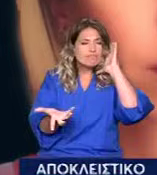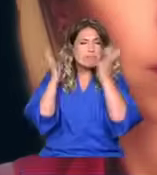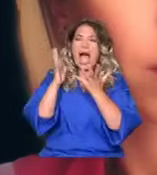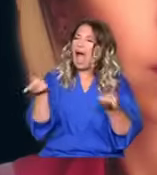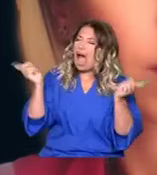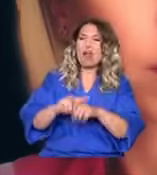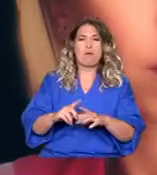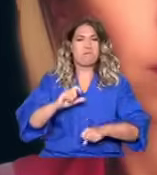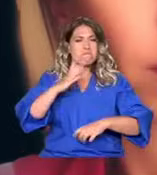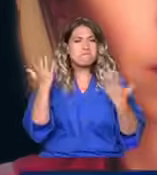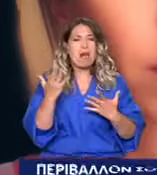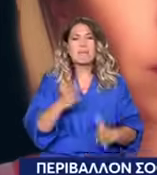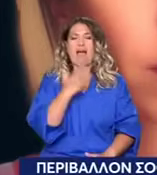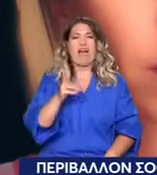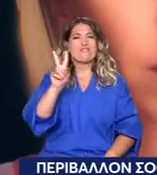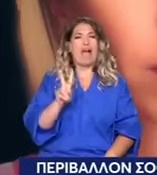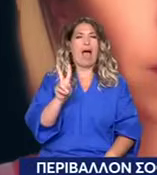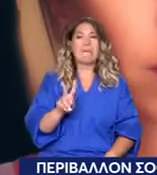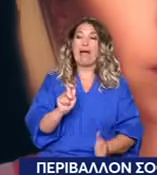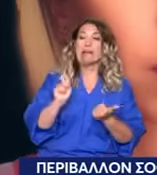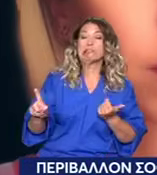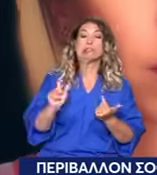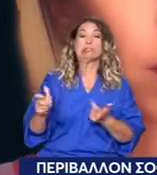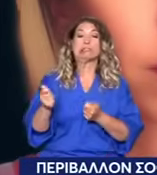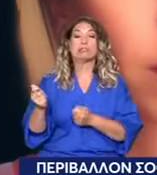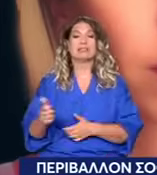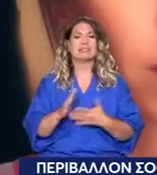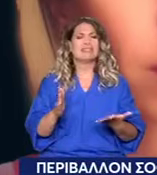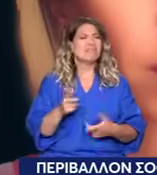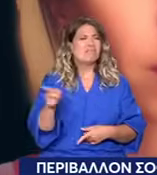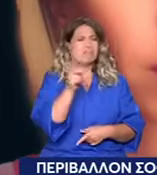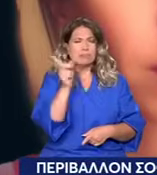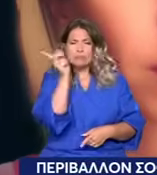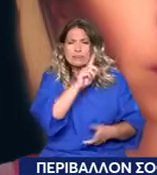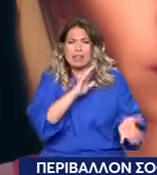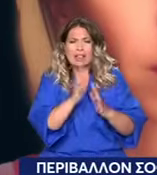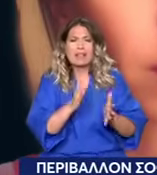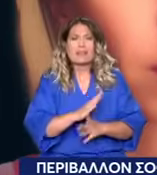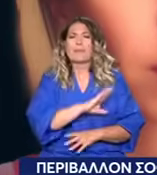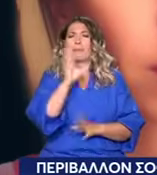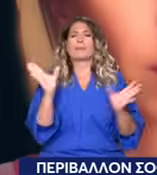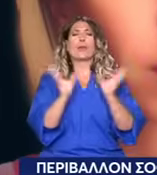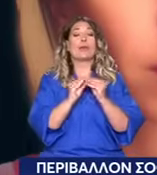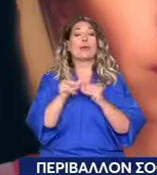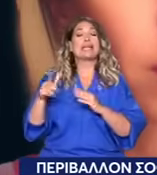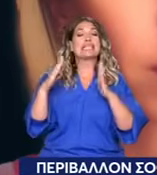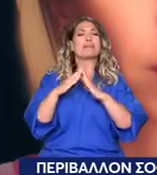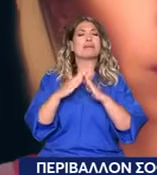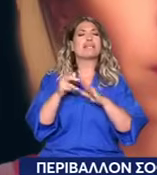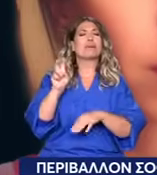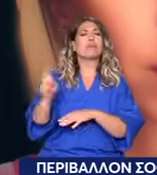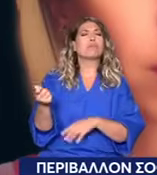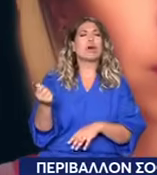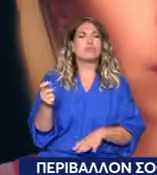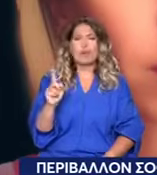στο Viber να παρουσιάσουν το θύμα κάπως. Έχουν διατυπωθεί ανακρίβειες σχετικά με το ποσό που υποτίθεται ότι βρίσκεται στο σπίτι του θύματος.